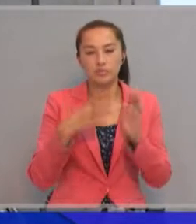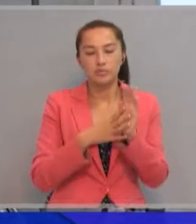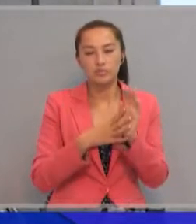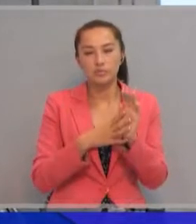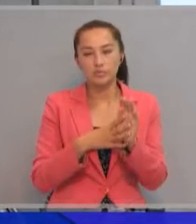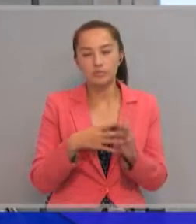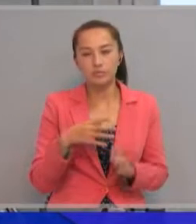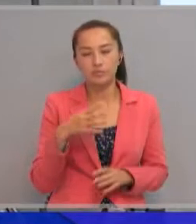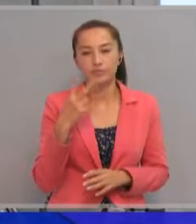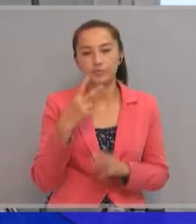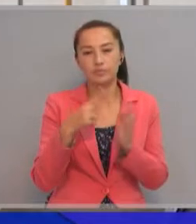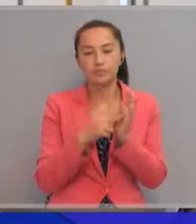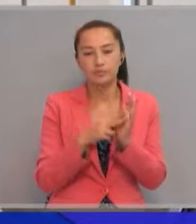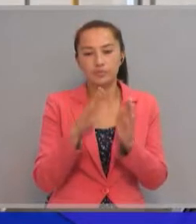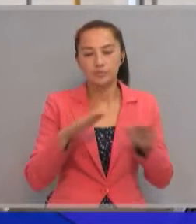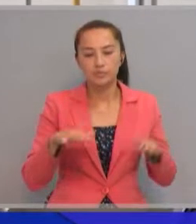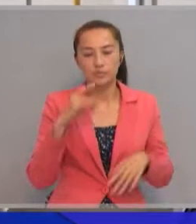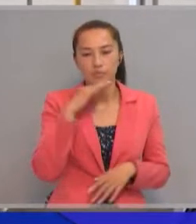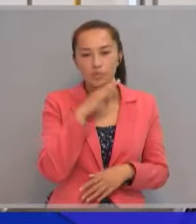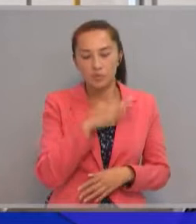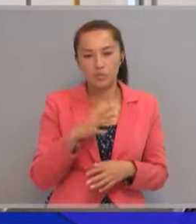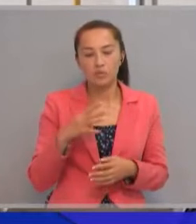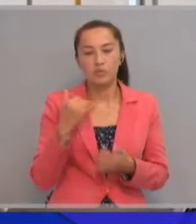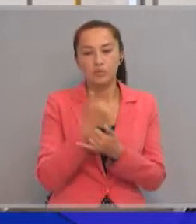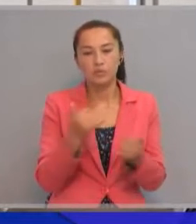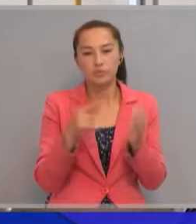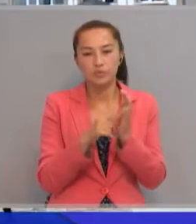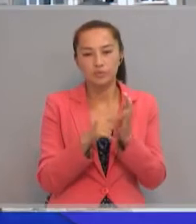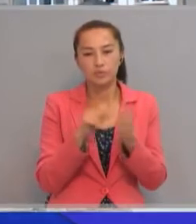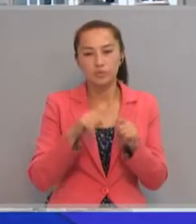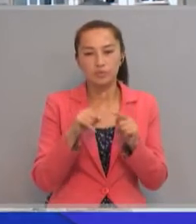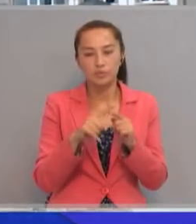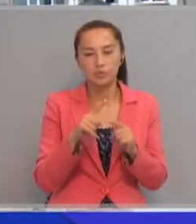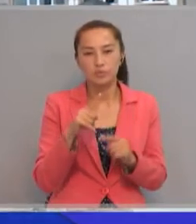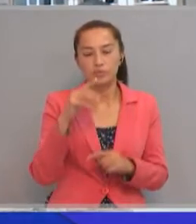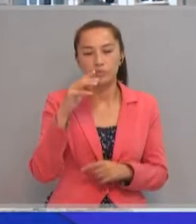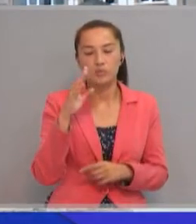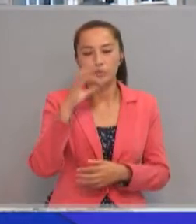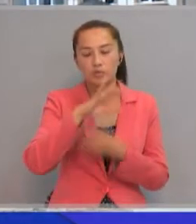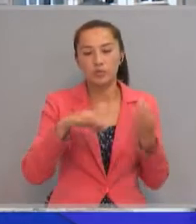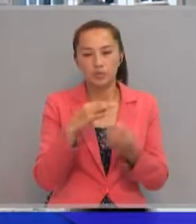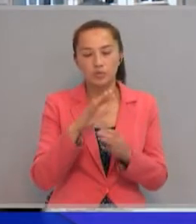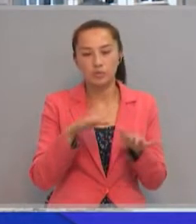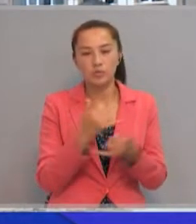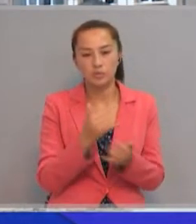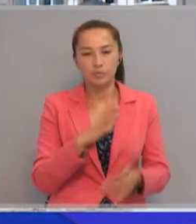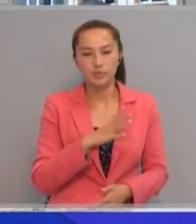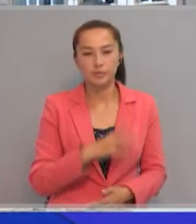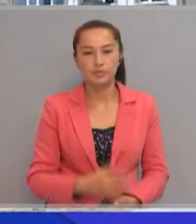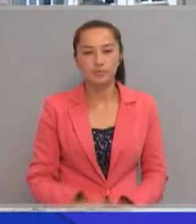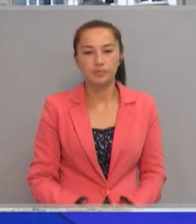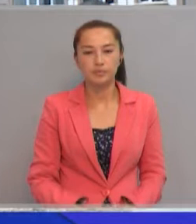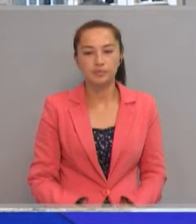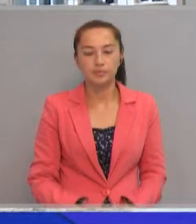әлеуеті әлжуаз, 28-і көпбалалы отбасы, тағы 7 пәтер иесі атана қамқорлығынсыз қалған тұл жетімдер.